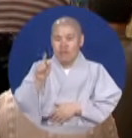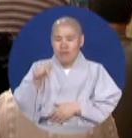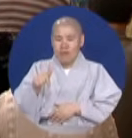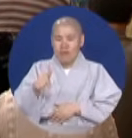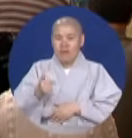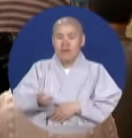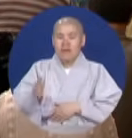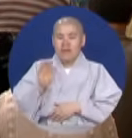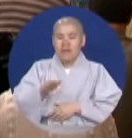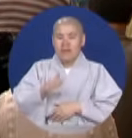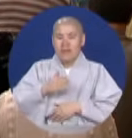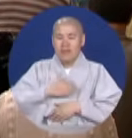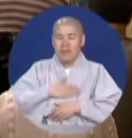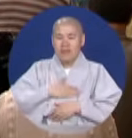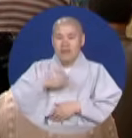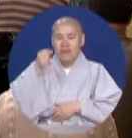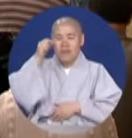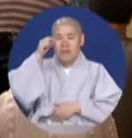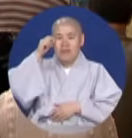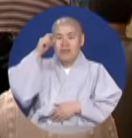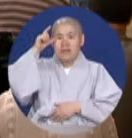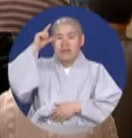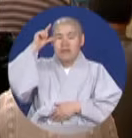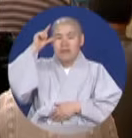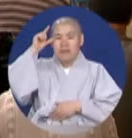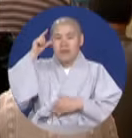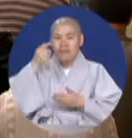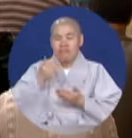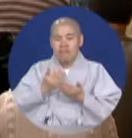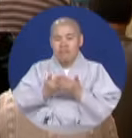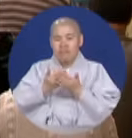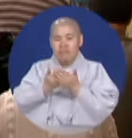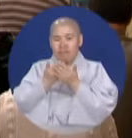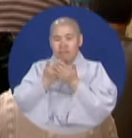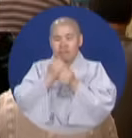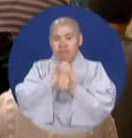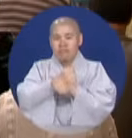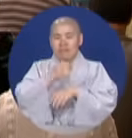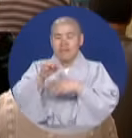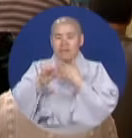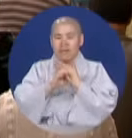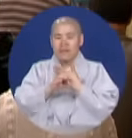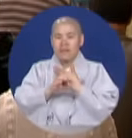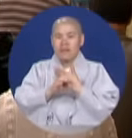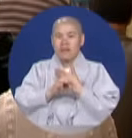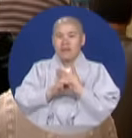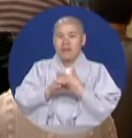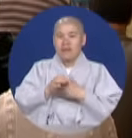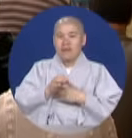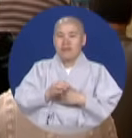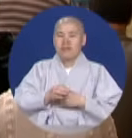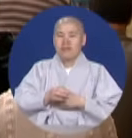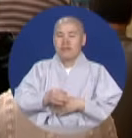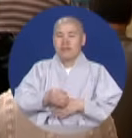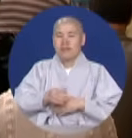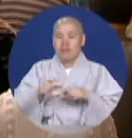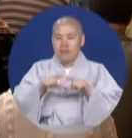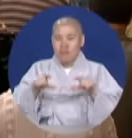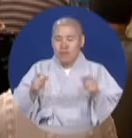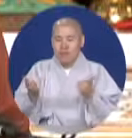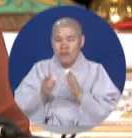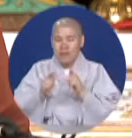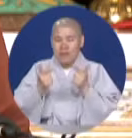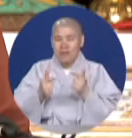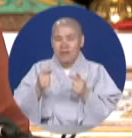그러니까 내 지혜를 또 개발해 놓으면 이거 참 보통 일이 아니에요. 이걸